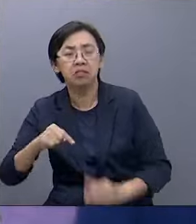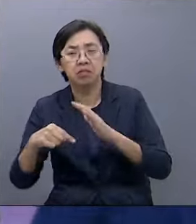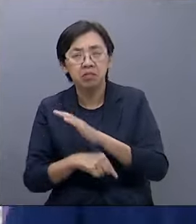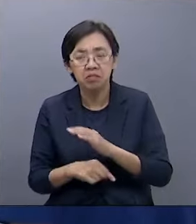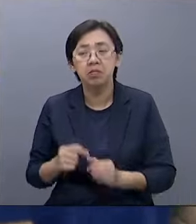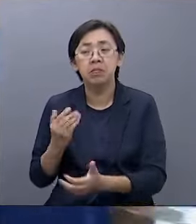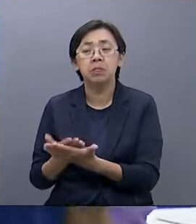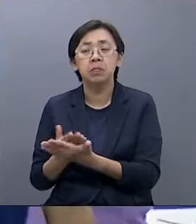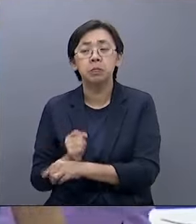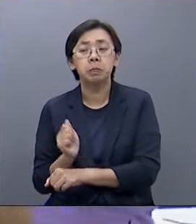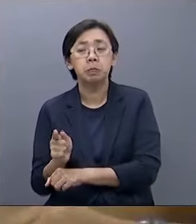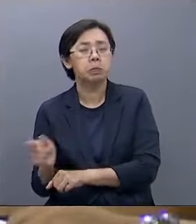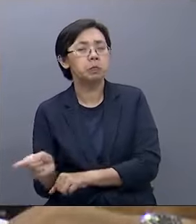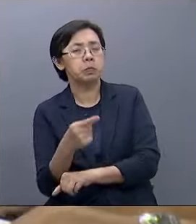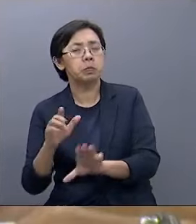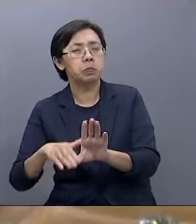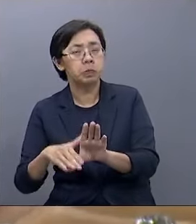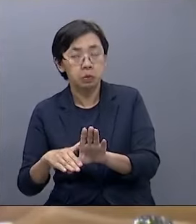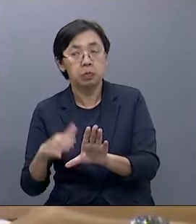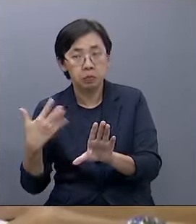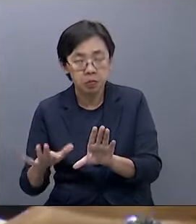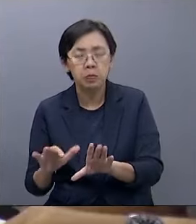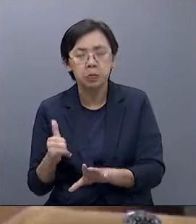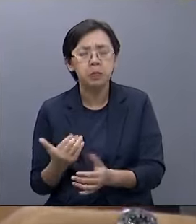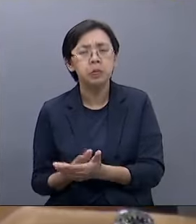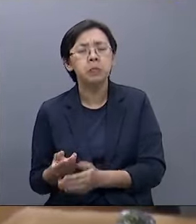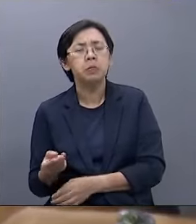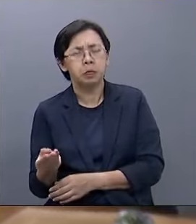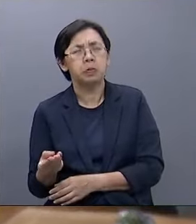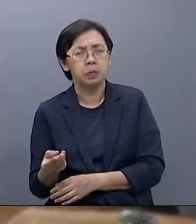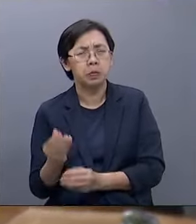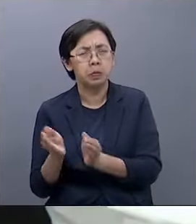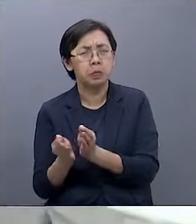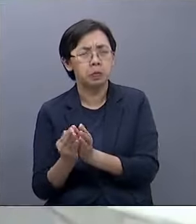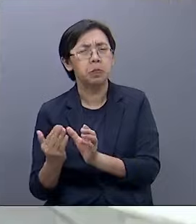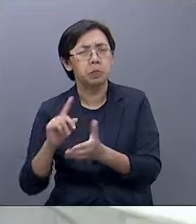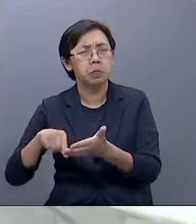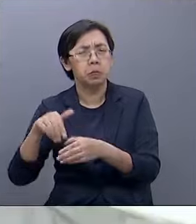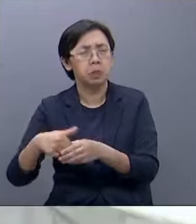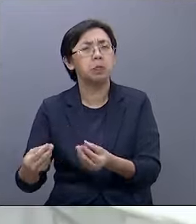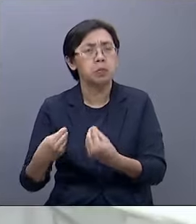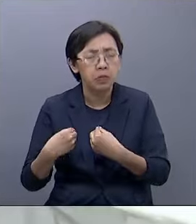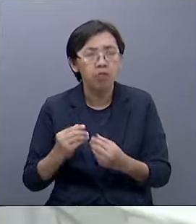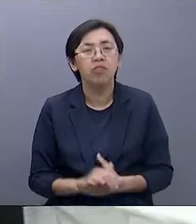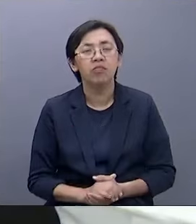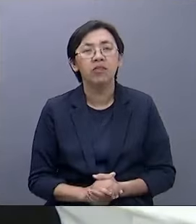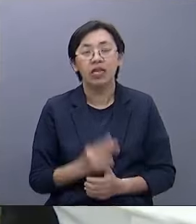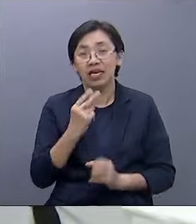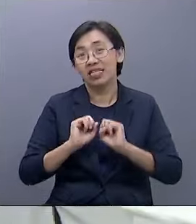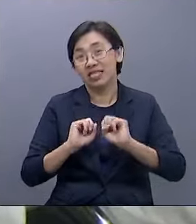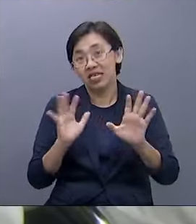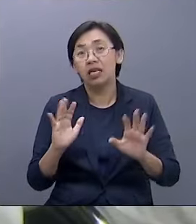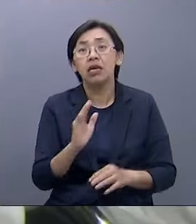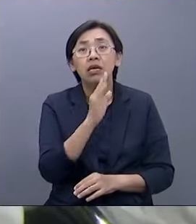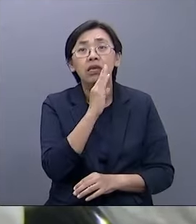สมัครเรียกรับเพื่อแลกกับการลงคะแนนแต่ที่มีการตั้งข้อสังเกตมากที่สุดแล้วมันอาจจะกลายเป็นเรื่องเด่นชัดที่สุดหลังจาก